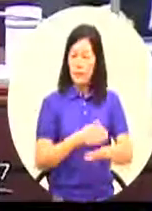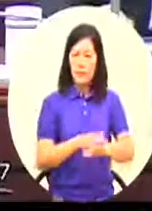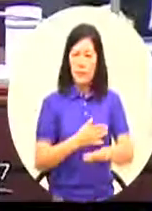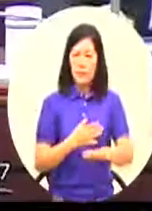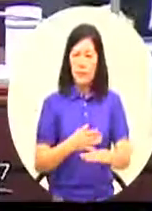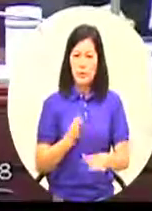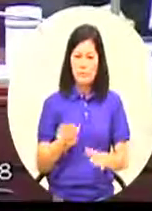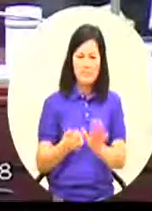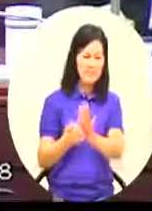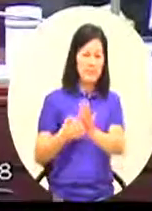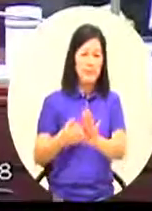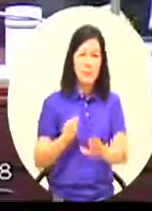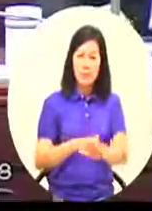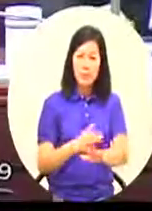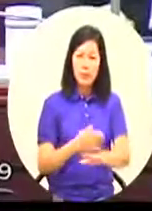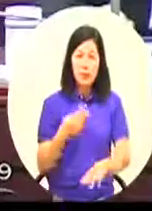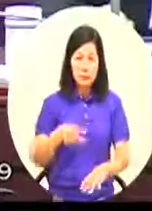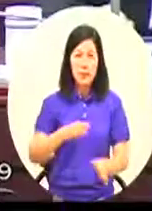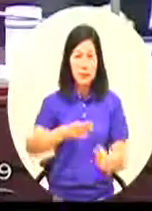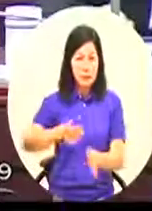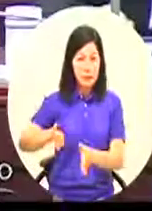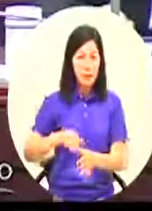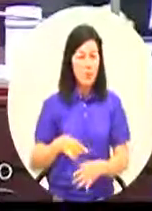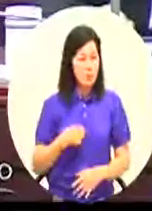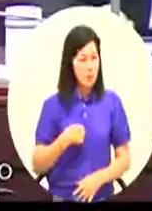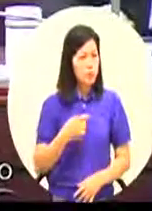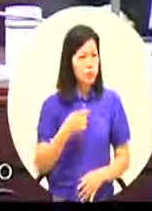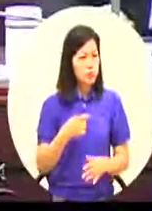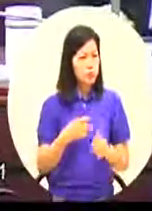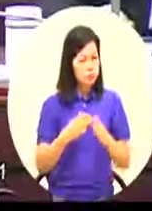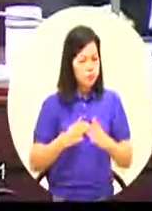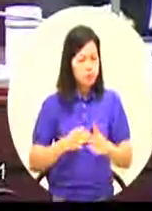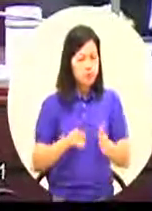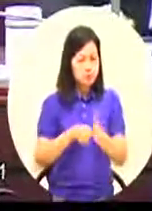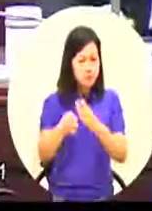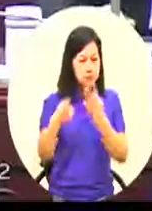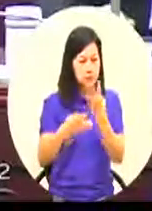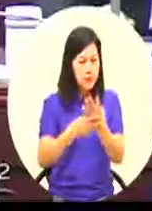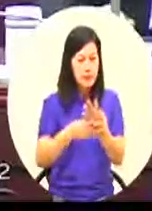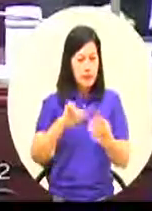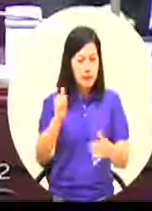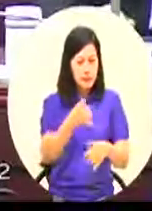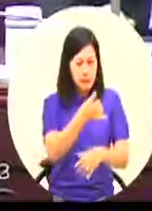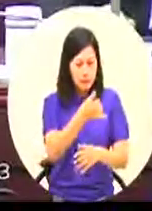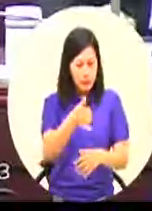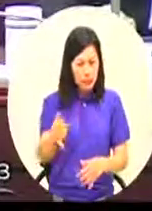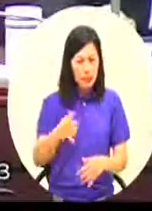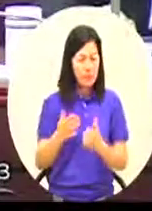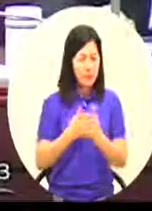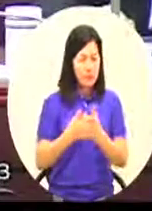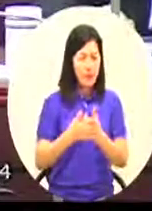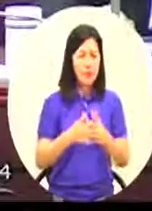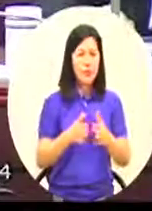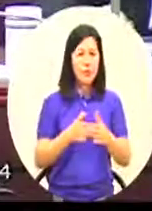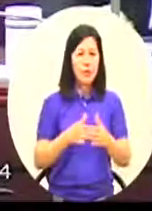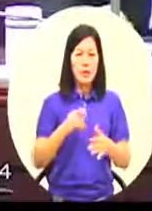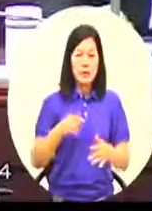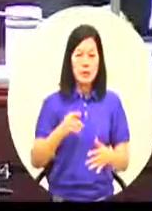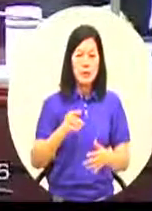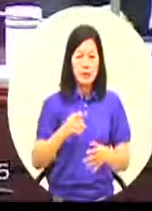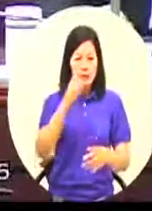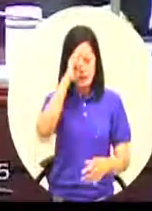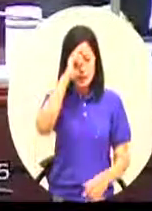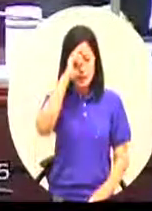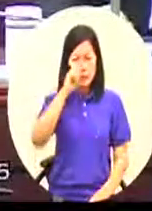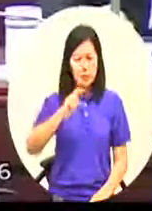排拒。好，啊，另外我想我们需要专业的议员来帮助我们，因为这个都是为